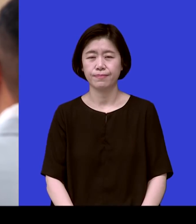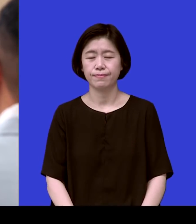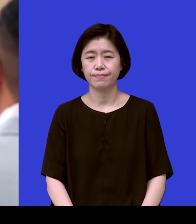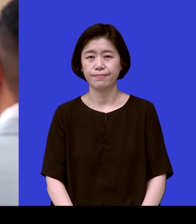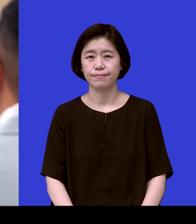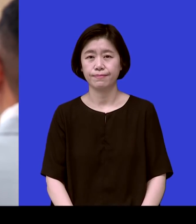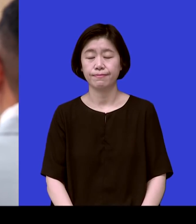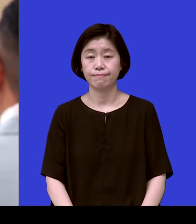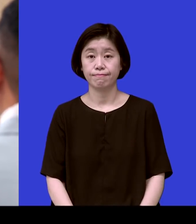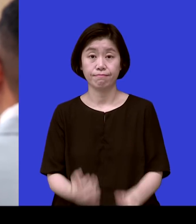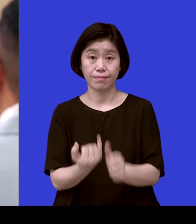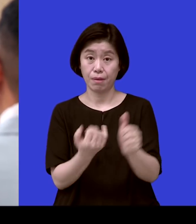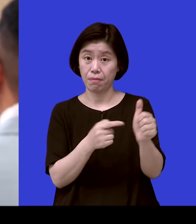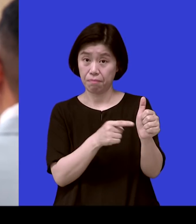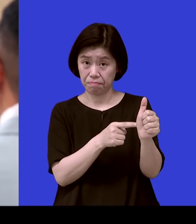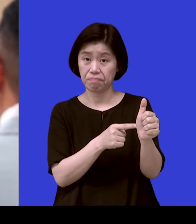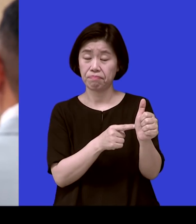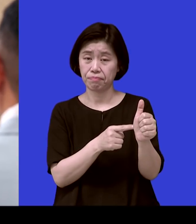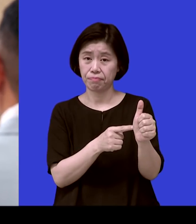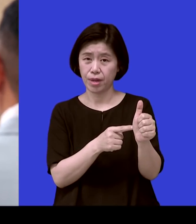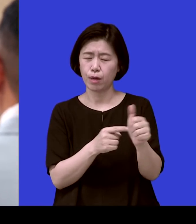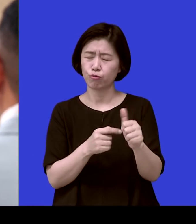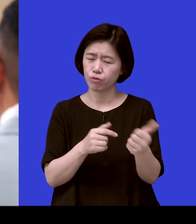남편이 하늘나라 가고 나서 예.